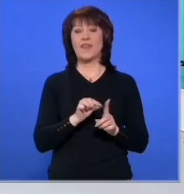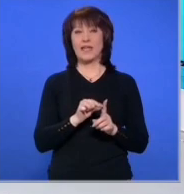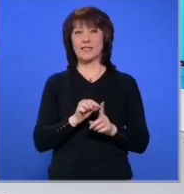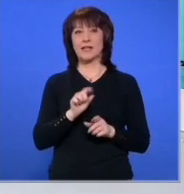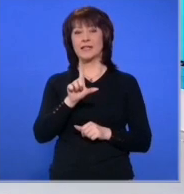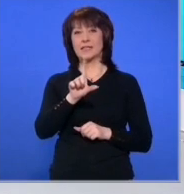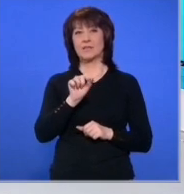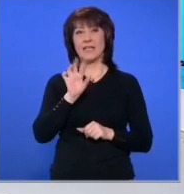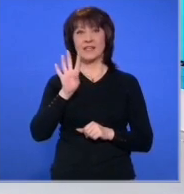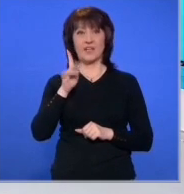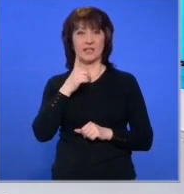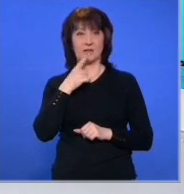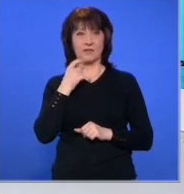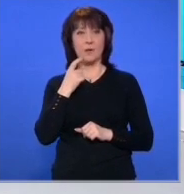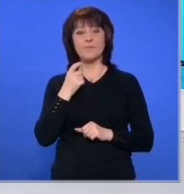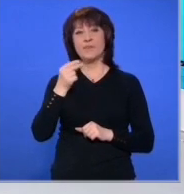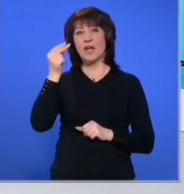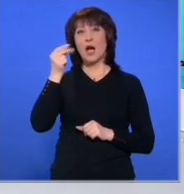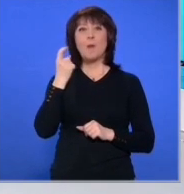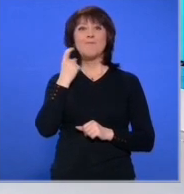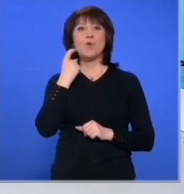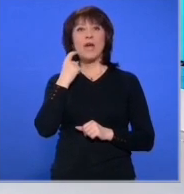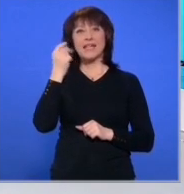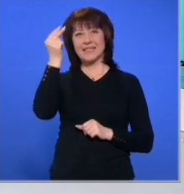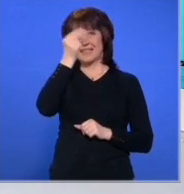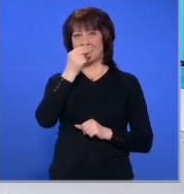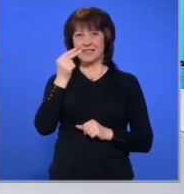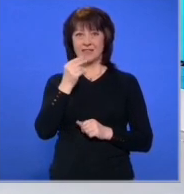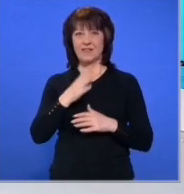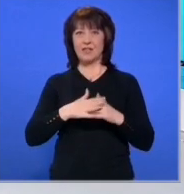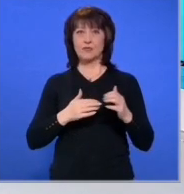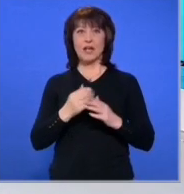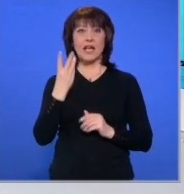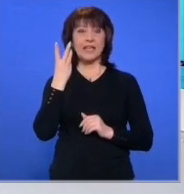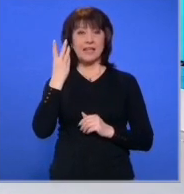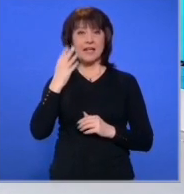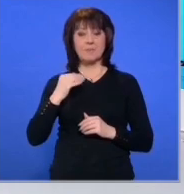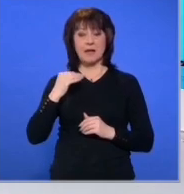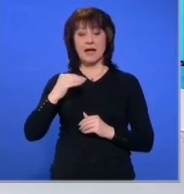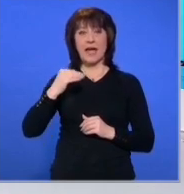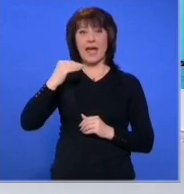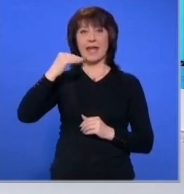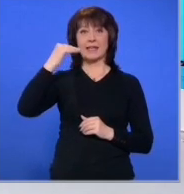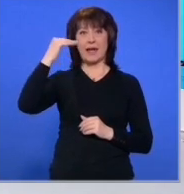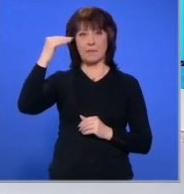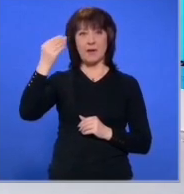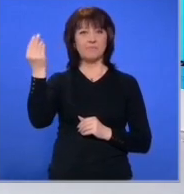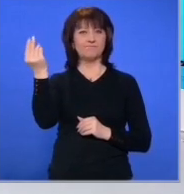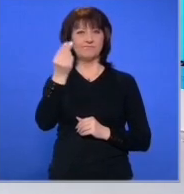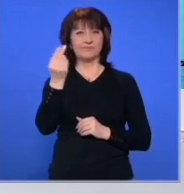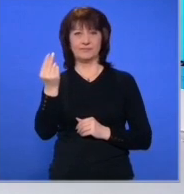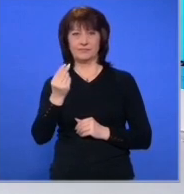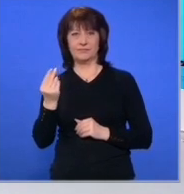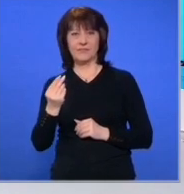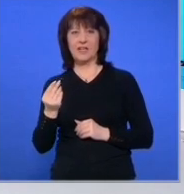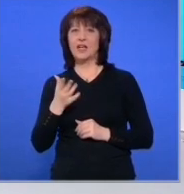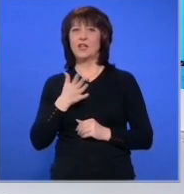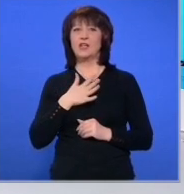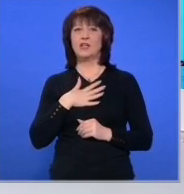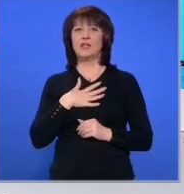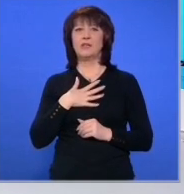1979 година. Боянската църква е строена на три етапа, а световно известните стенописи, изографисани в нея,